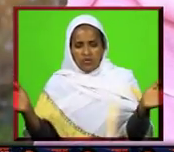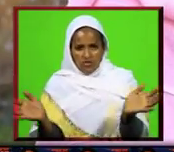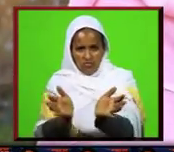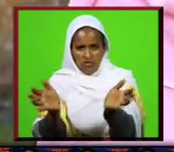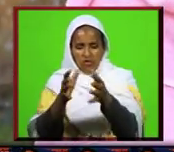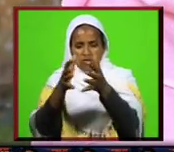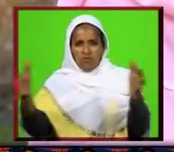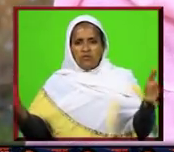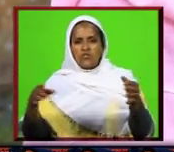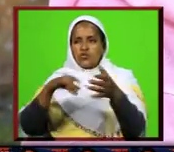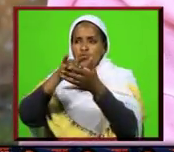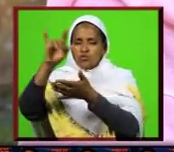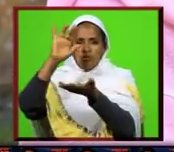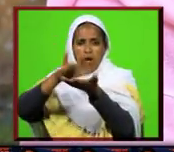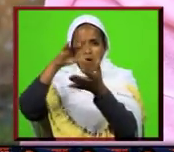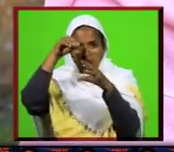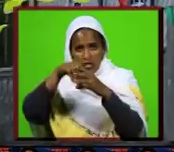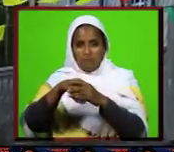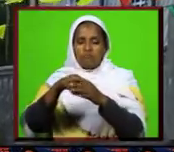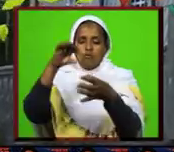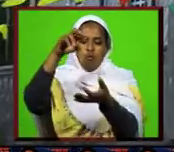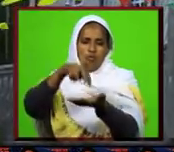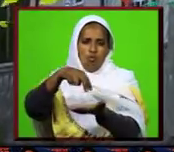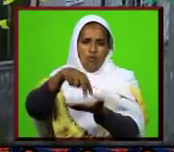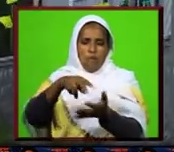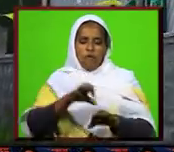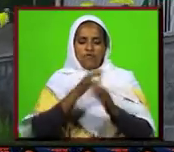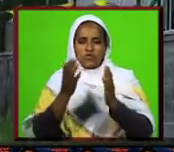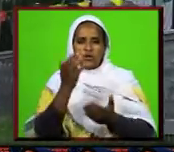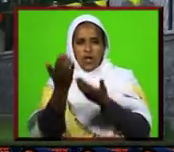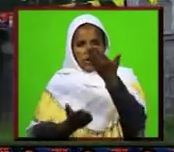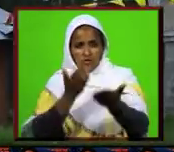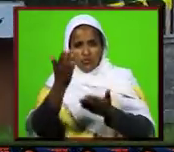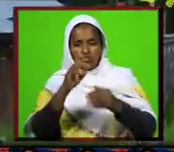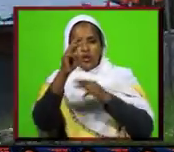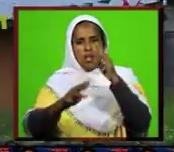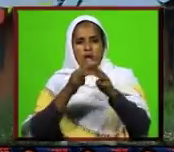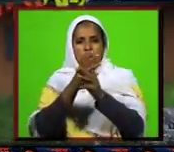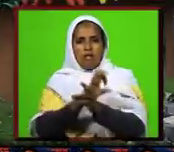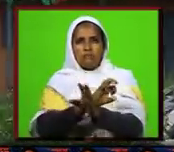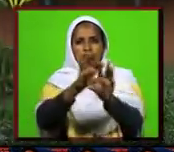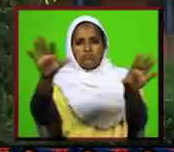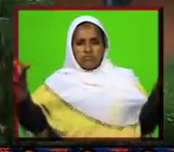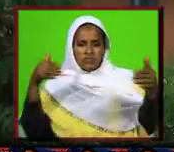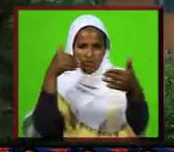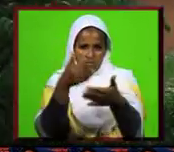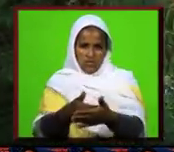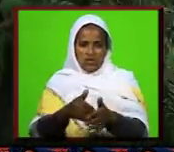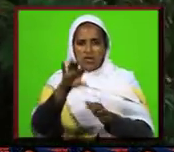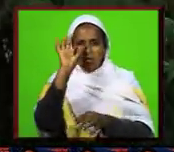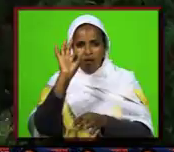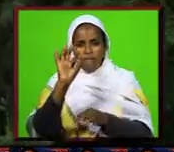ውስጥ እንዲሁም የውጭ ማዕከላትንም በማቋቋም መንፈሳዊ አገልግሎትን ለዓለም እያዳረሰ ይገኛል።